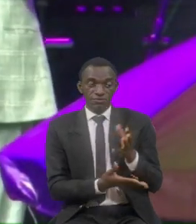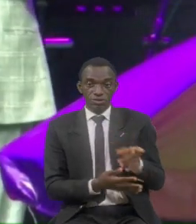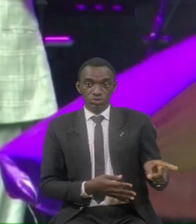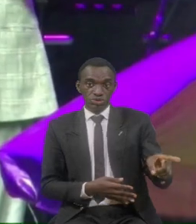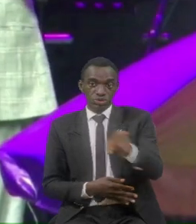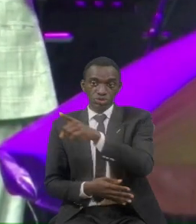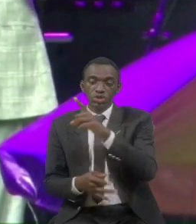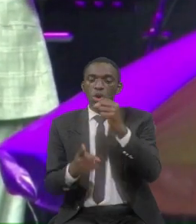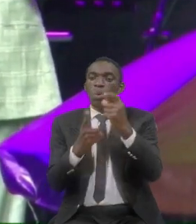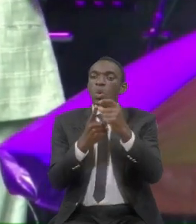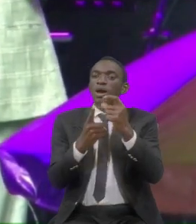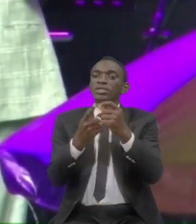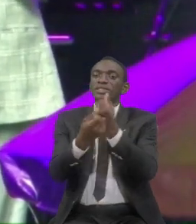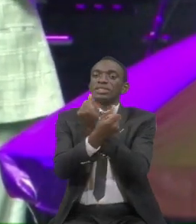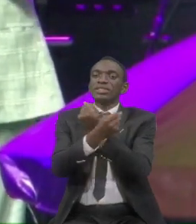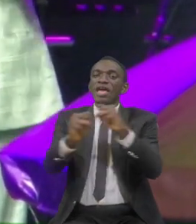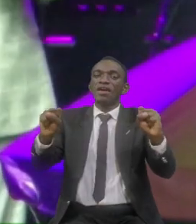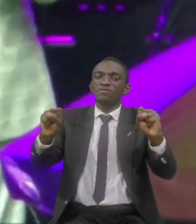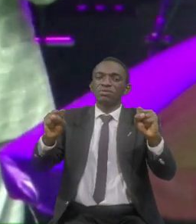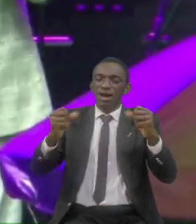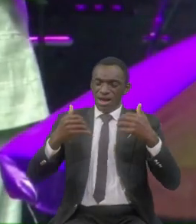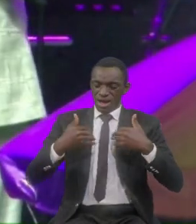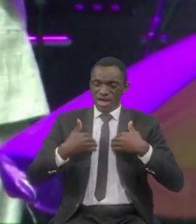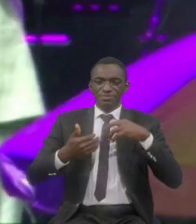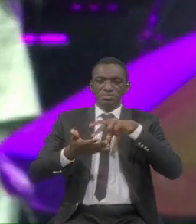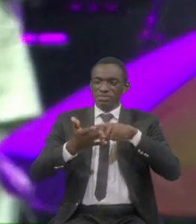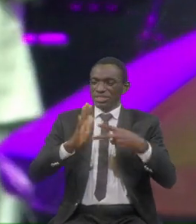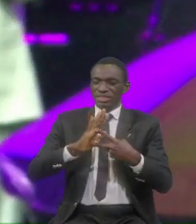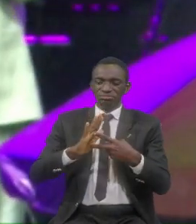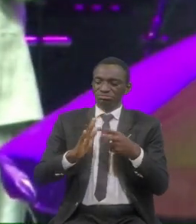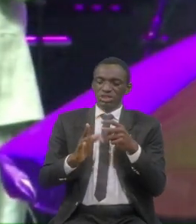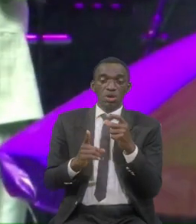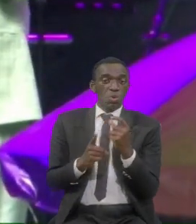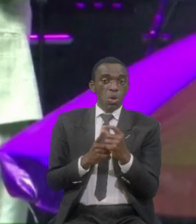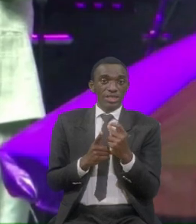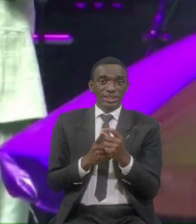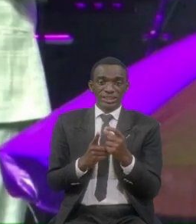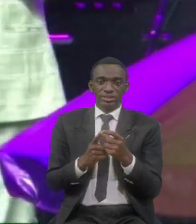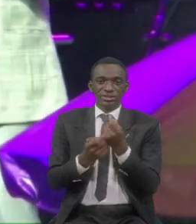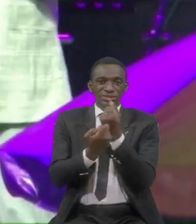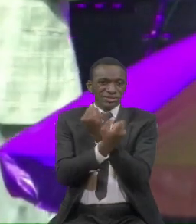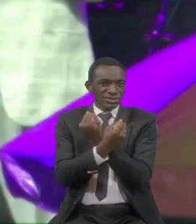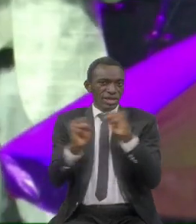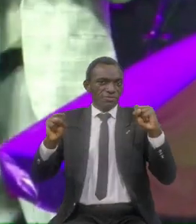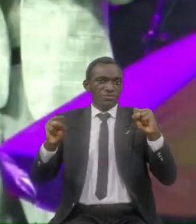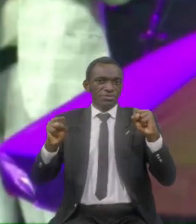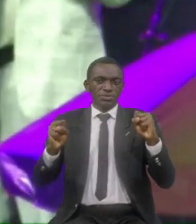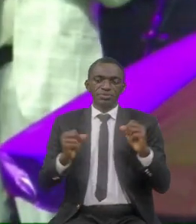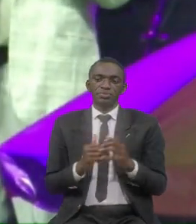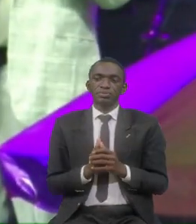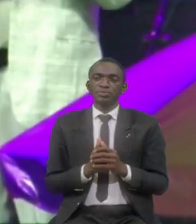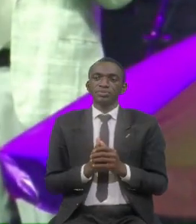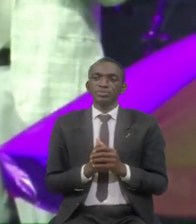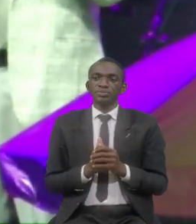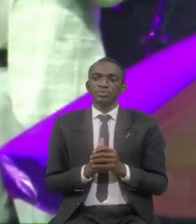sa inyo, it's a generic word that has branches of meaning. Ingon niya ang kaluwasan usa kini kadako nga pulong nga dagkay